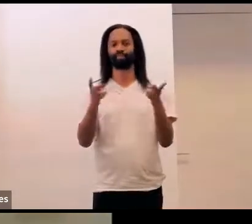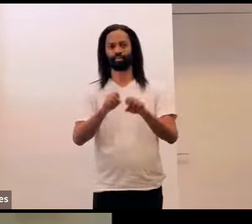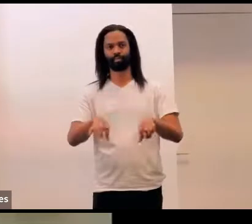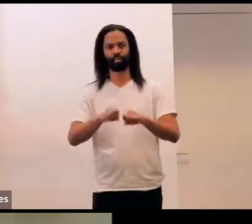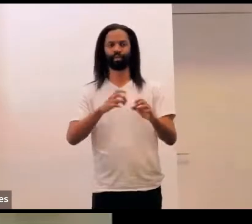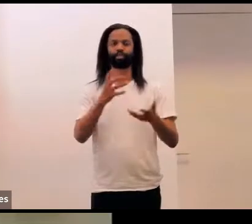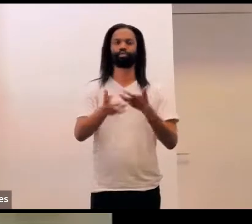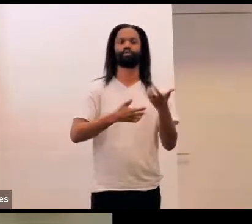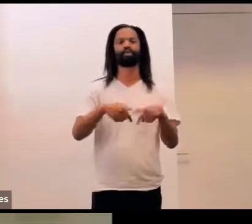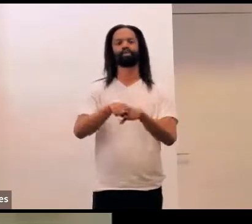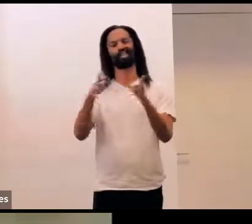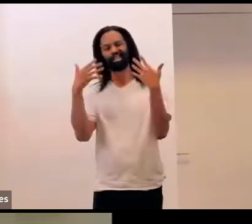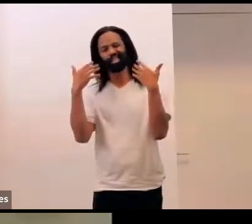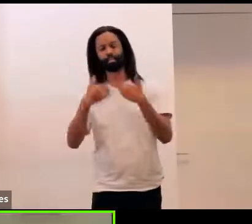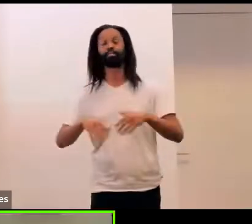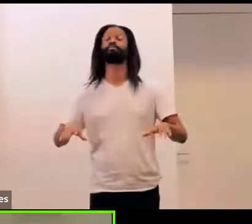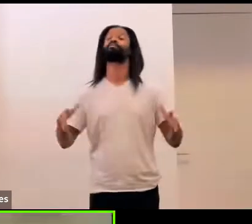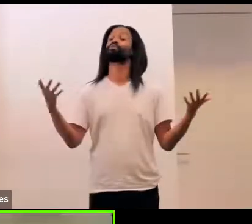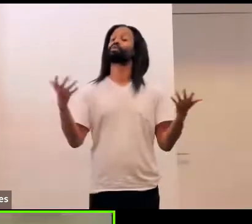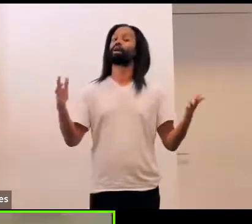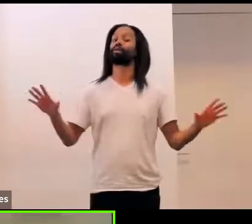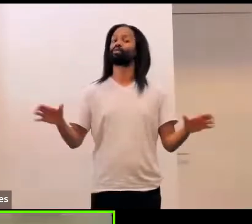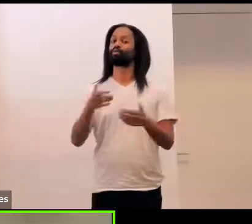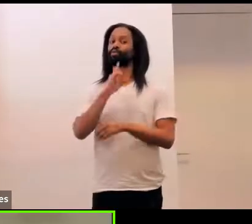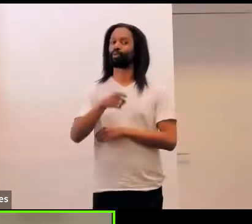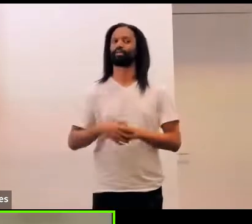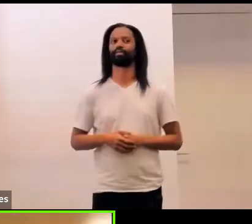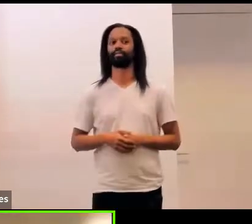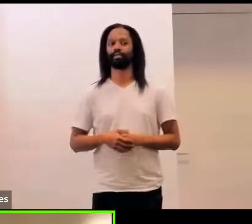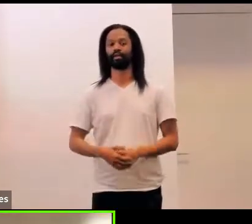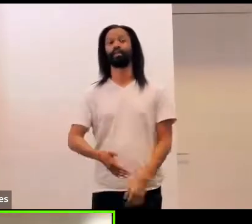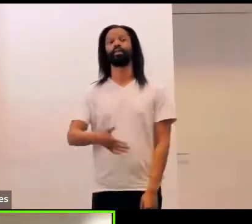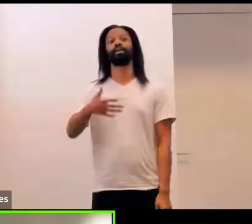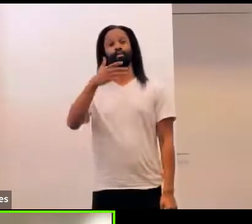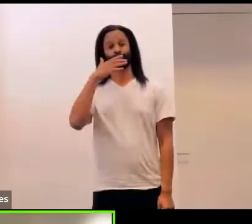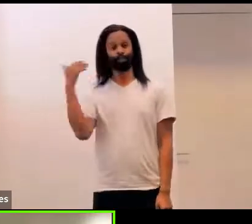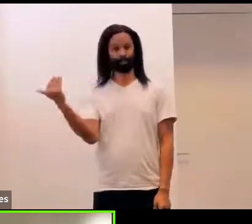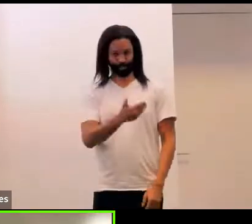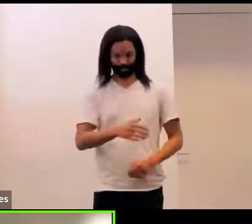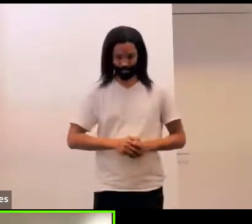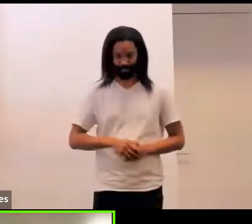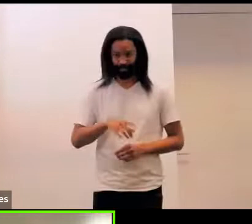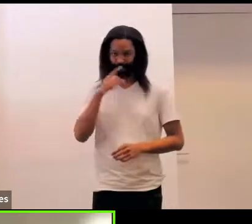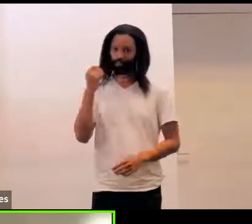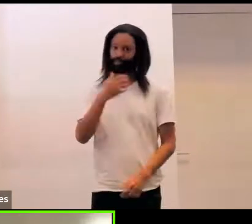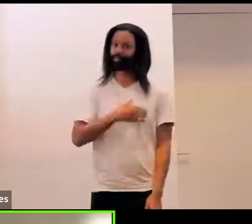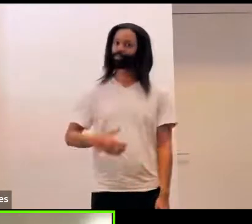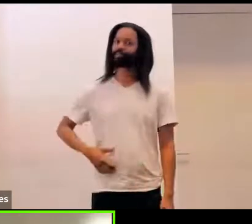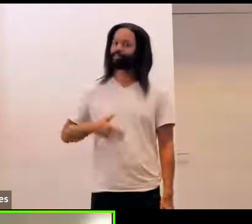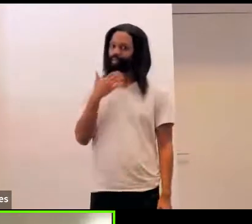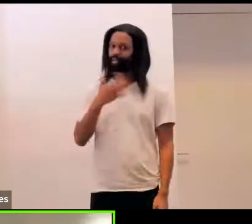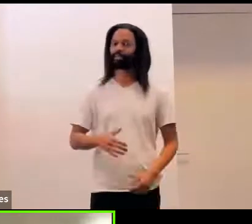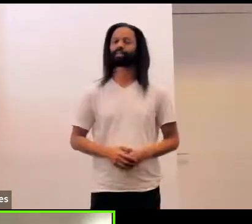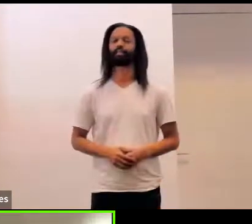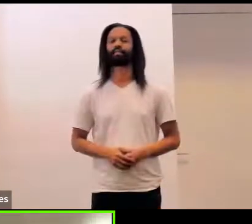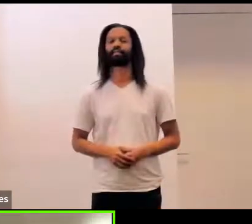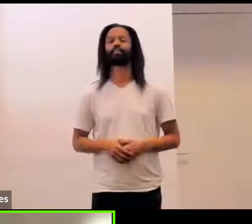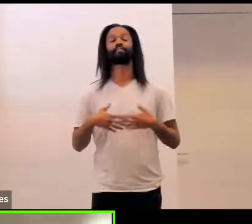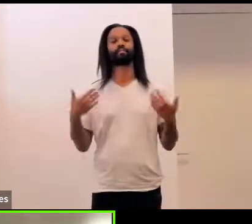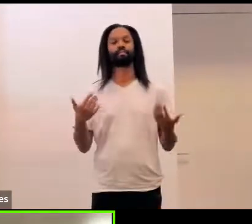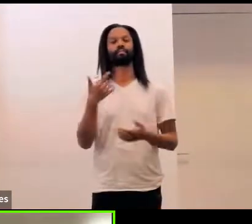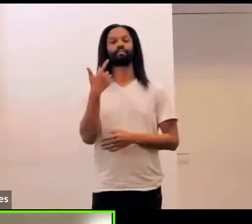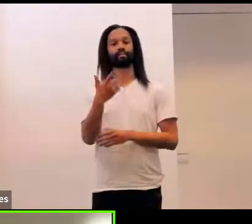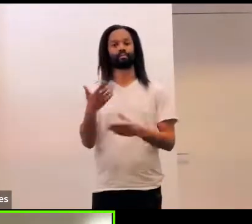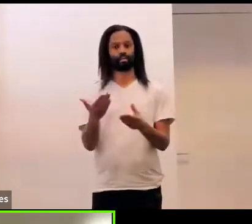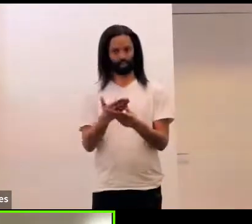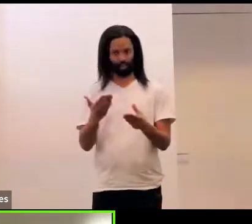commandes. Et bonjour, bonsoir à tous. Merci, Monsieur le maire. Les deux délibérations que